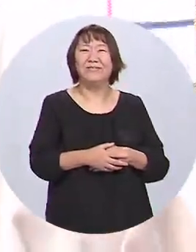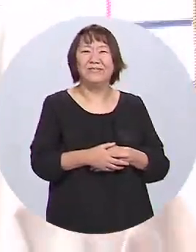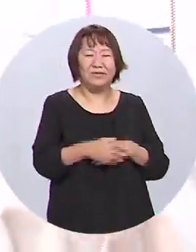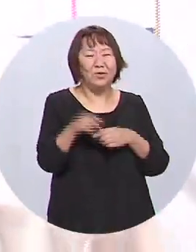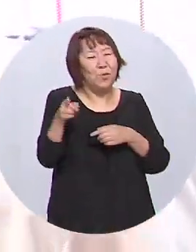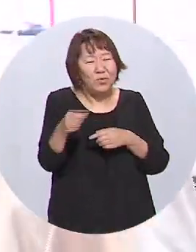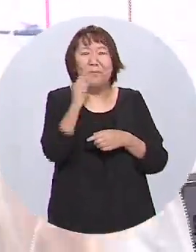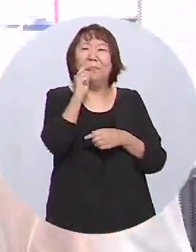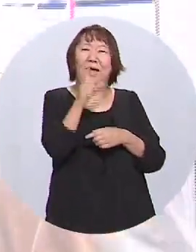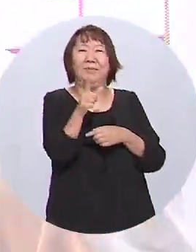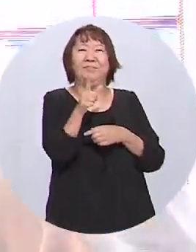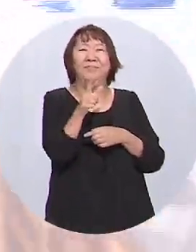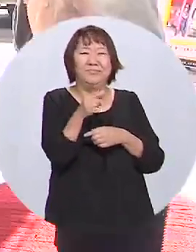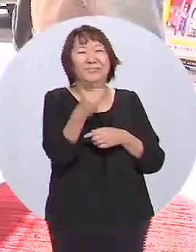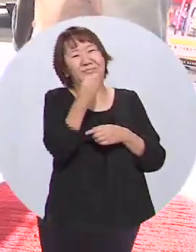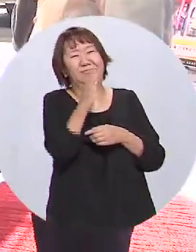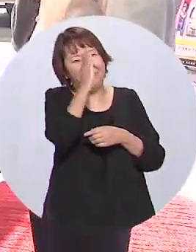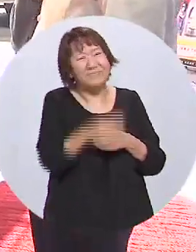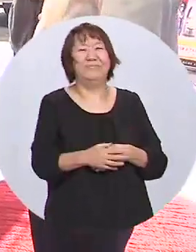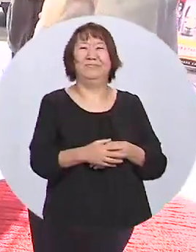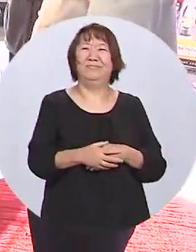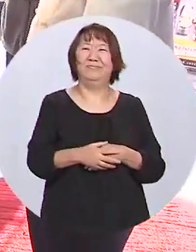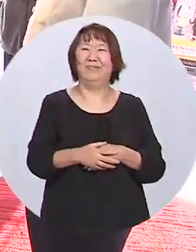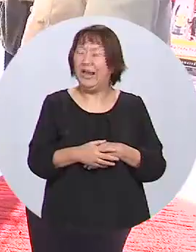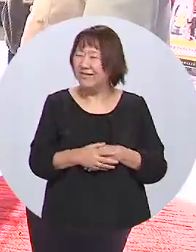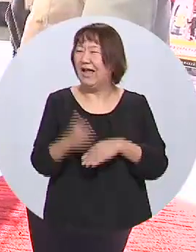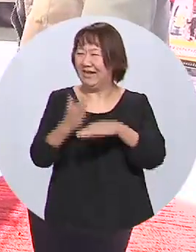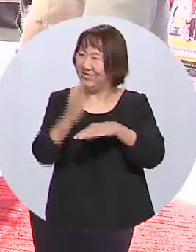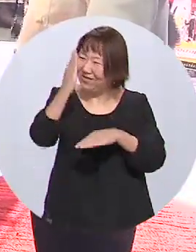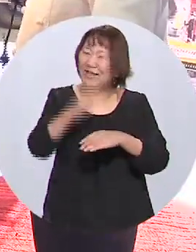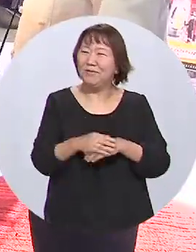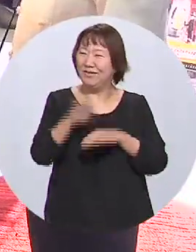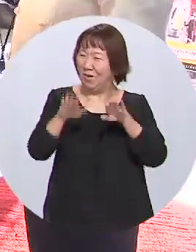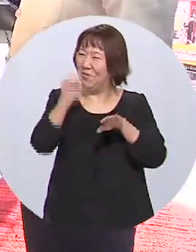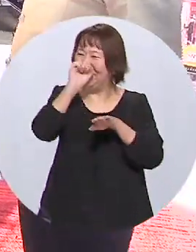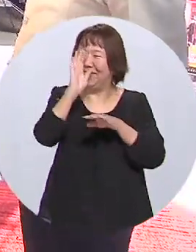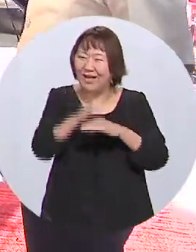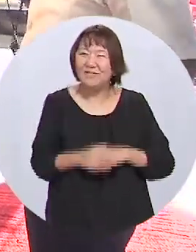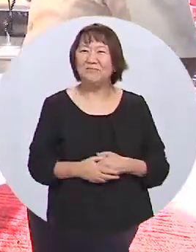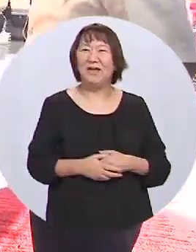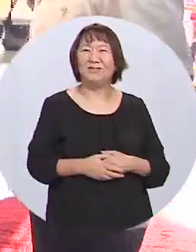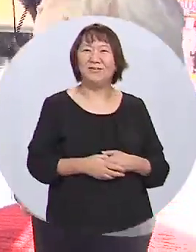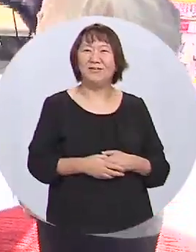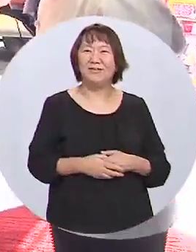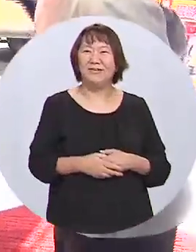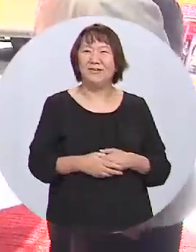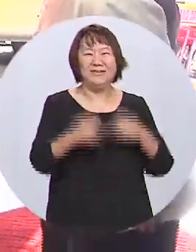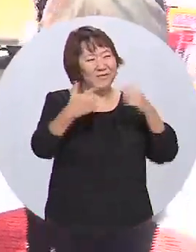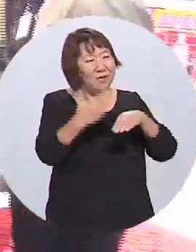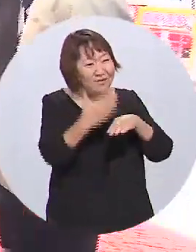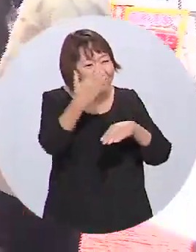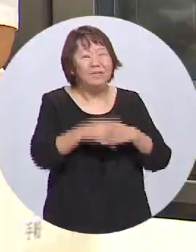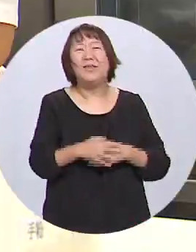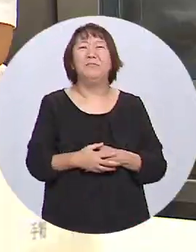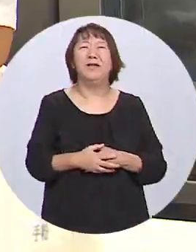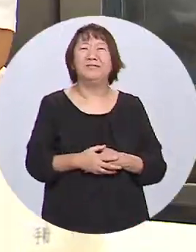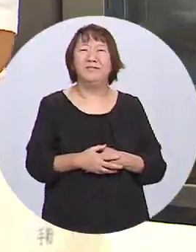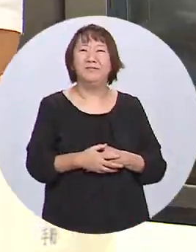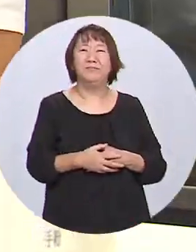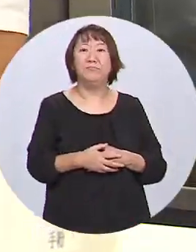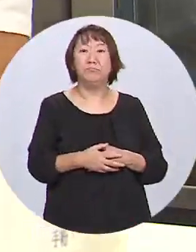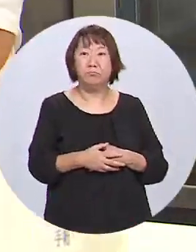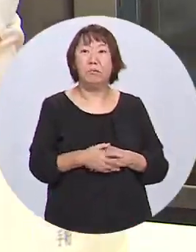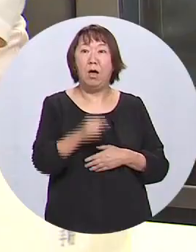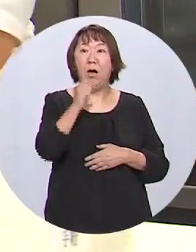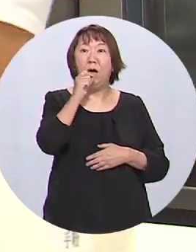知部をぜひ食べください。 はい、ありがとうございます。 今日もよろしくお願いします。 はい、ありがとうございます。 ありがとうございます。 はい、